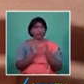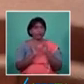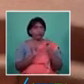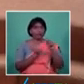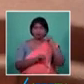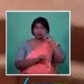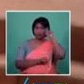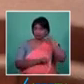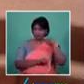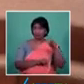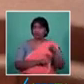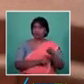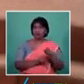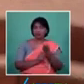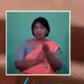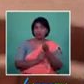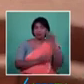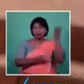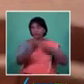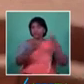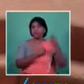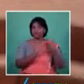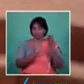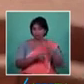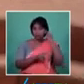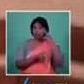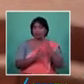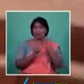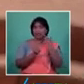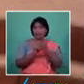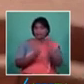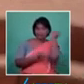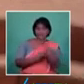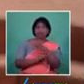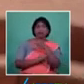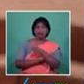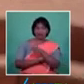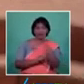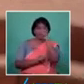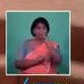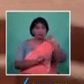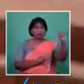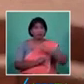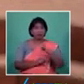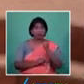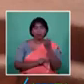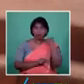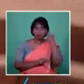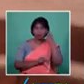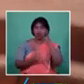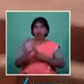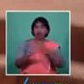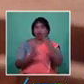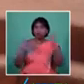ඉන්න සමහර අයට ඇති වෙන්න සල්ලි හම්බ වෙනවා අපි දන්න පහුගිය දවස්වල ජලදා වහන්සේට අපහාස කරාම එතුමාගේ මාසෙට හම්බෙන ගාණ කීයද කියලා